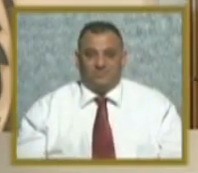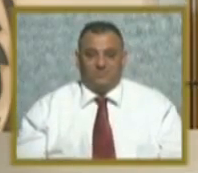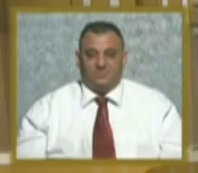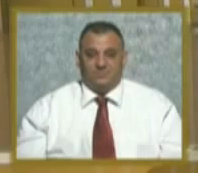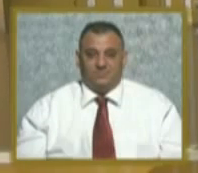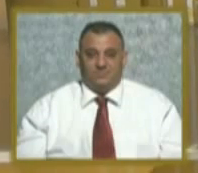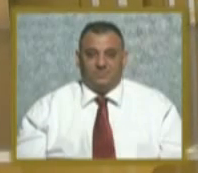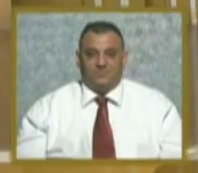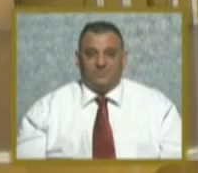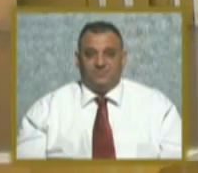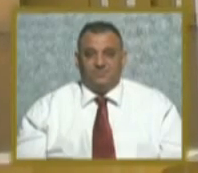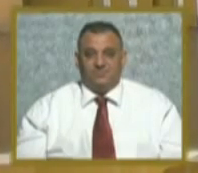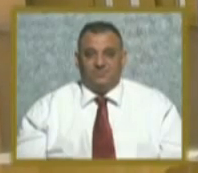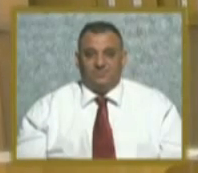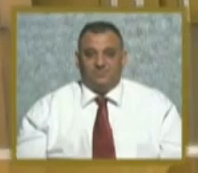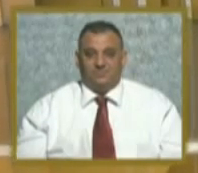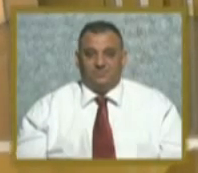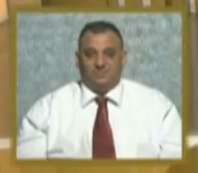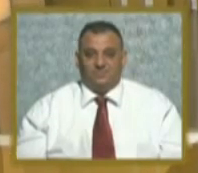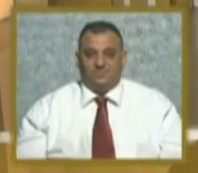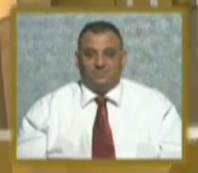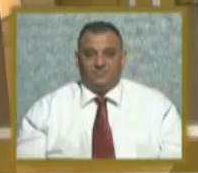وبركاته. هب لي حكما